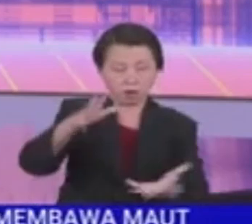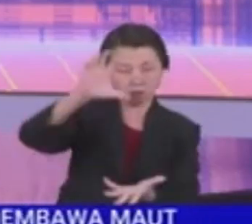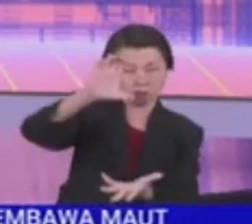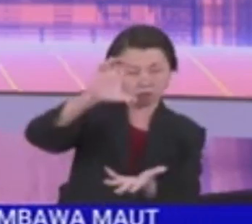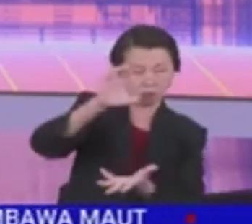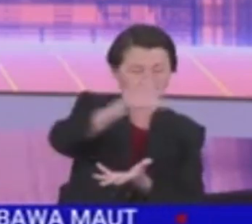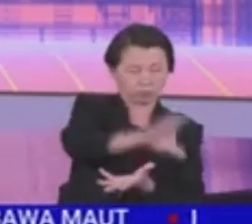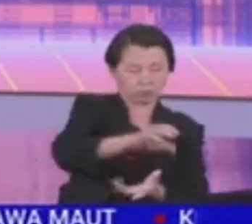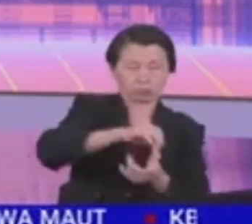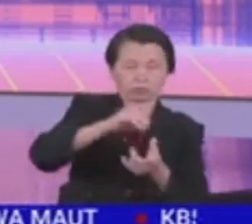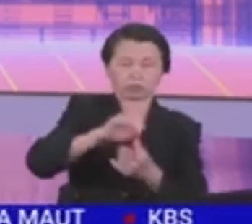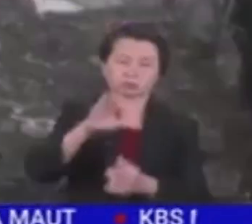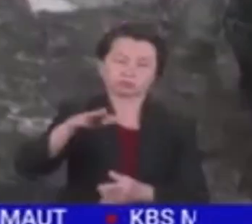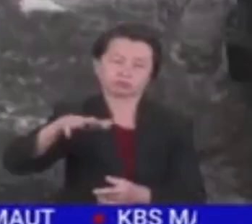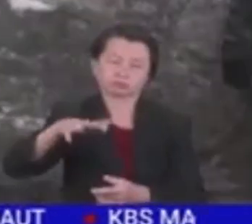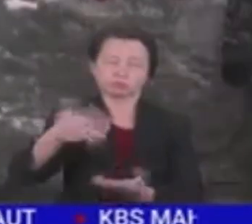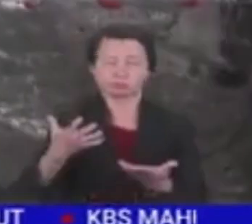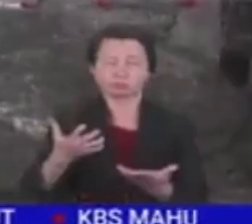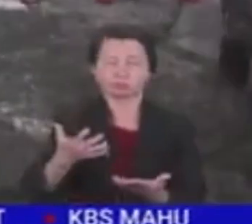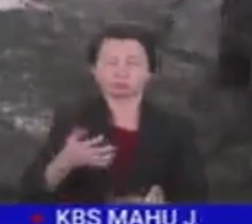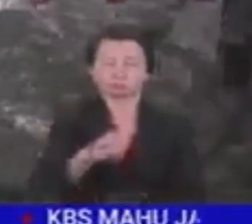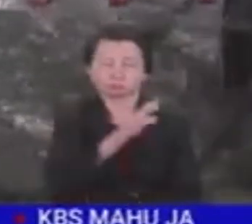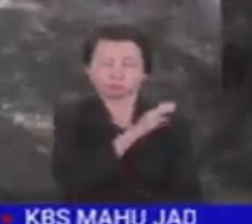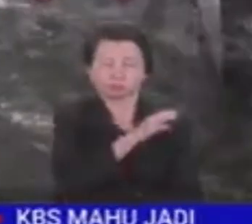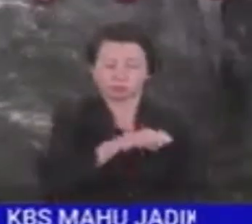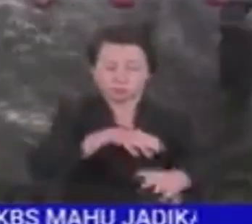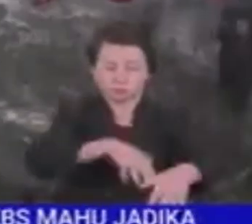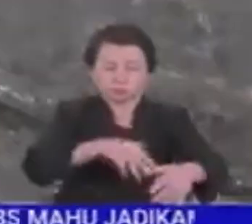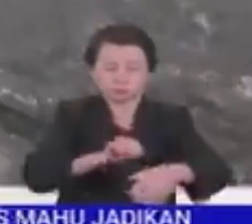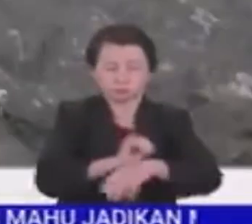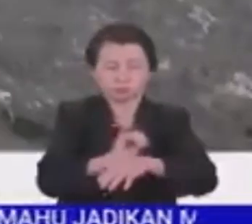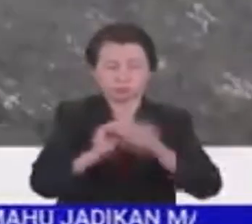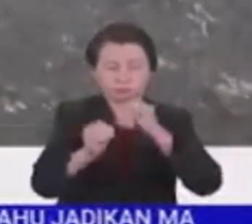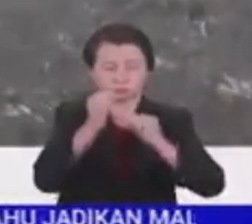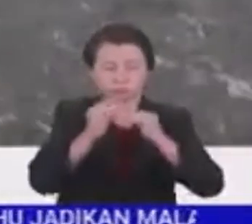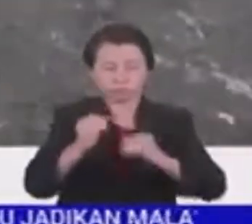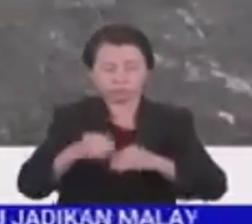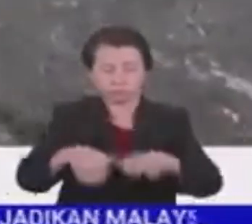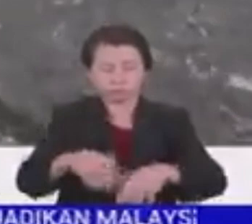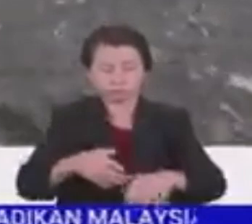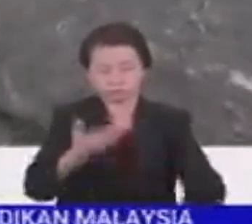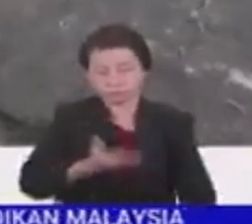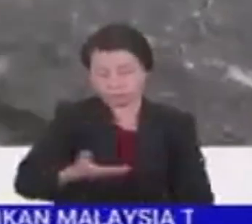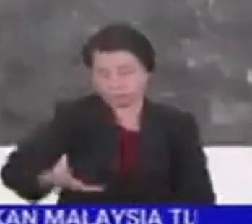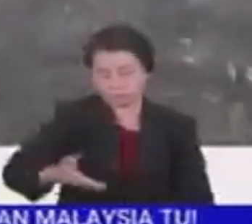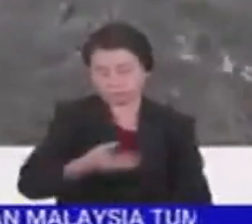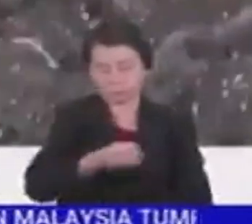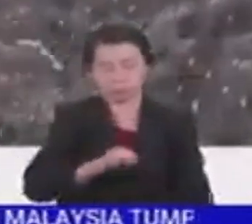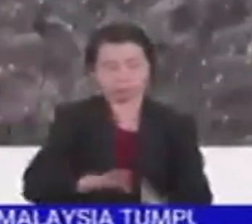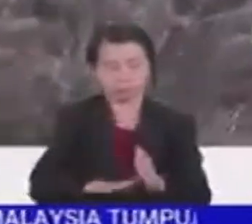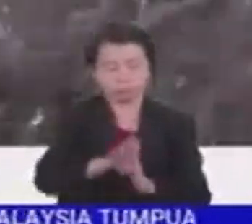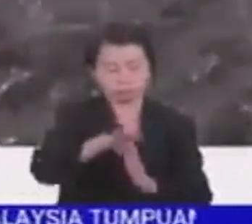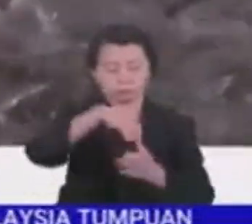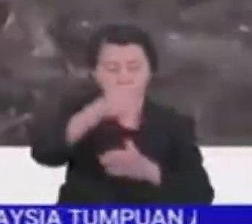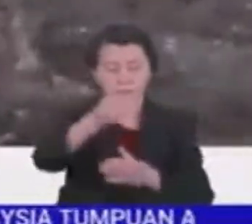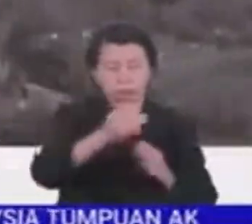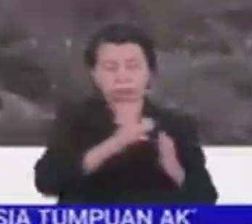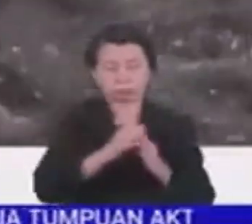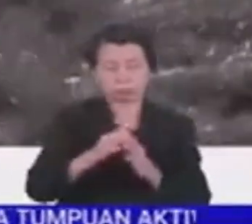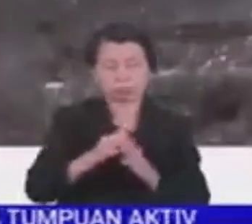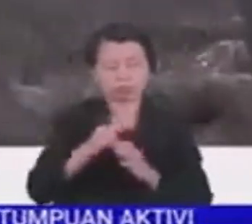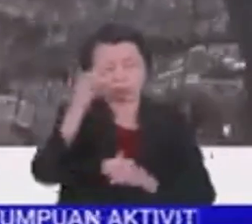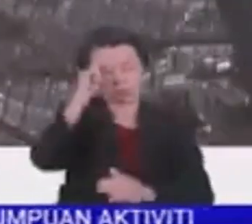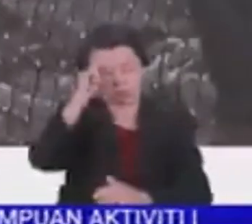maupun sederhana. Menurut Pengerusi Pertanian, Industri Makanan, Perladangan Komoditi dan Pembangunan Luar Bandar Negeri